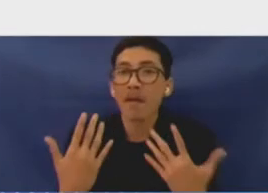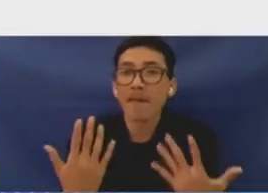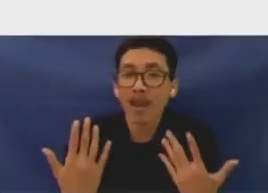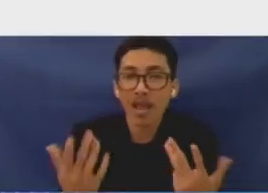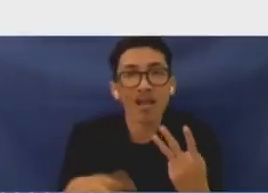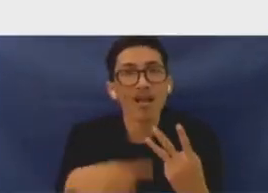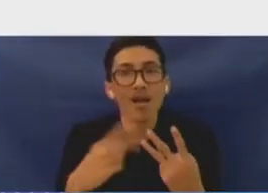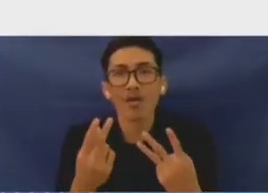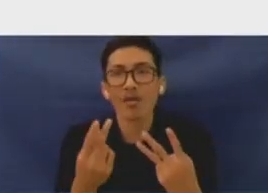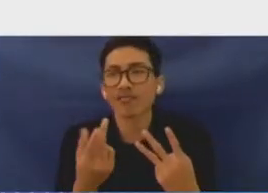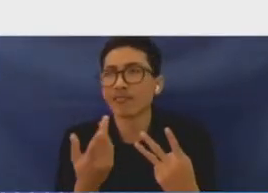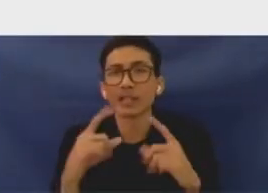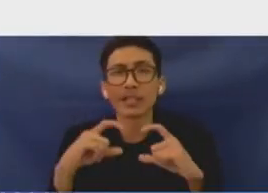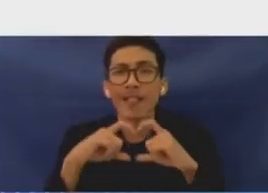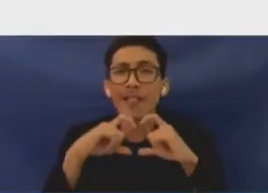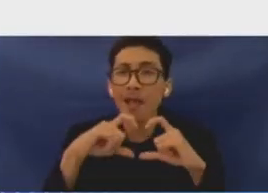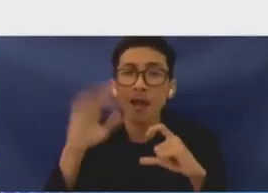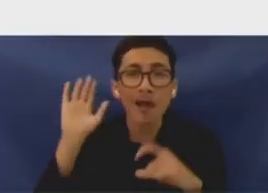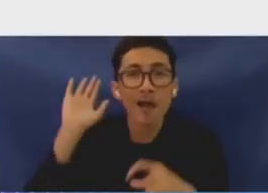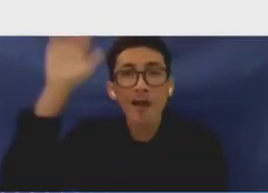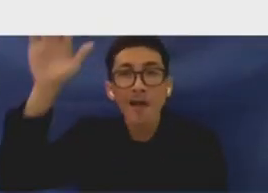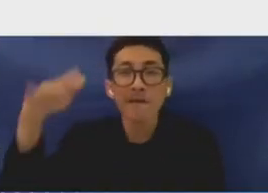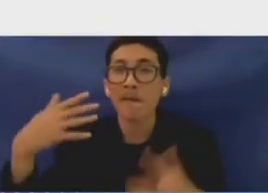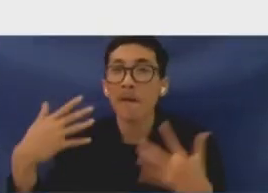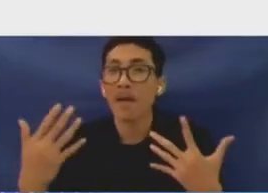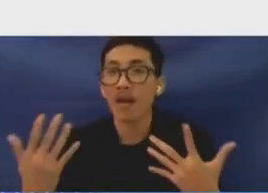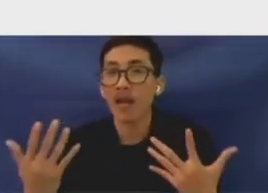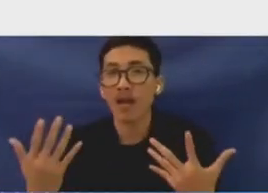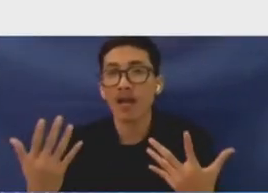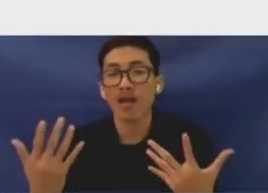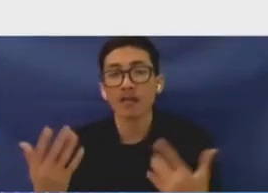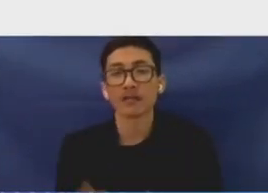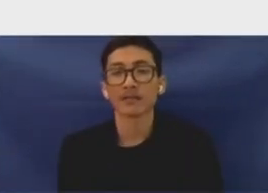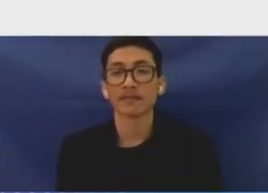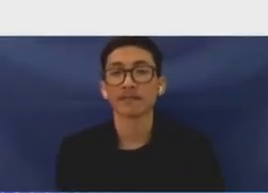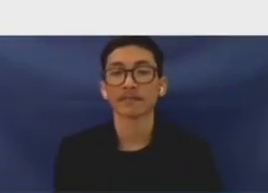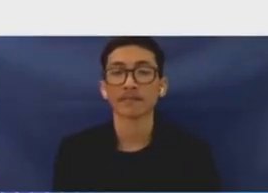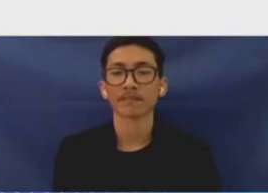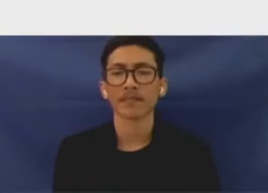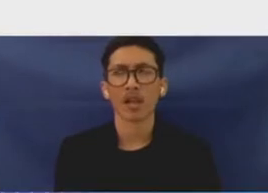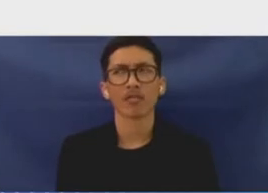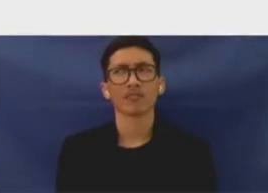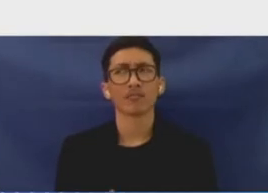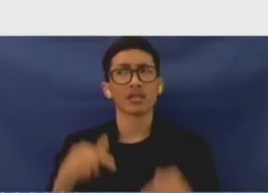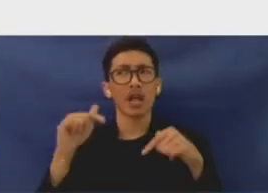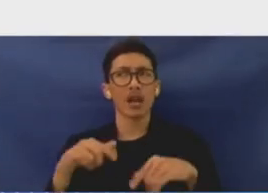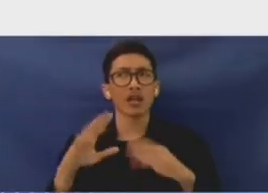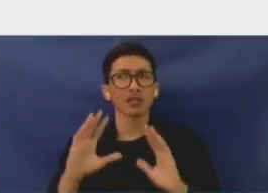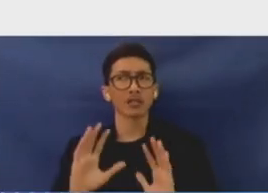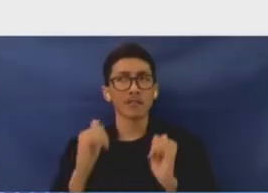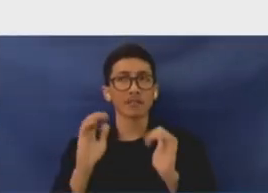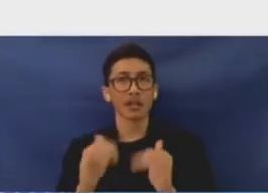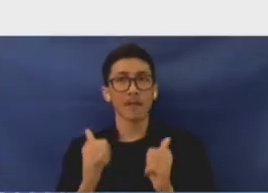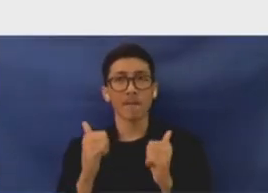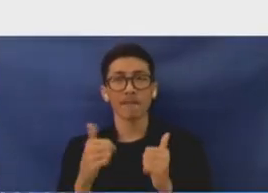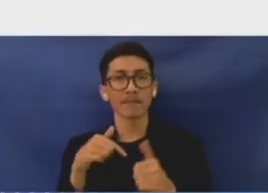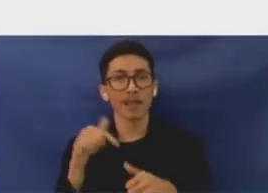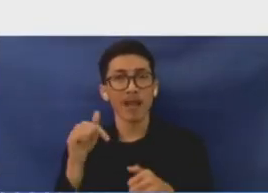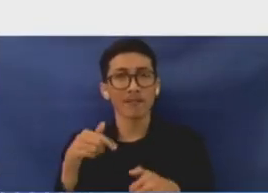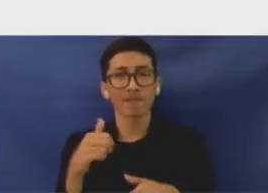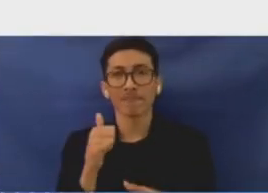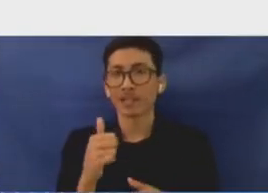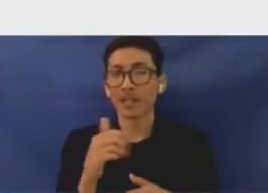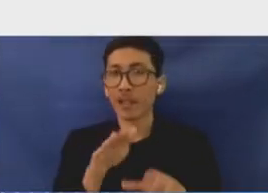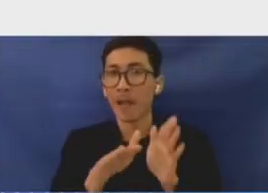mungkin masih dianggap oh, kan masih terlalu jauh deh. Tapi kalau misalnya tidak dipersiapkan dari sekarang mungkin akan terlambat juga kalau kita tidak dari sekarang kayak gitu. Nah, mungkin saya pengen